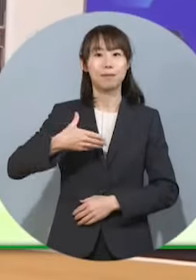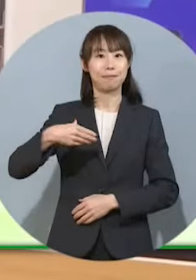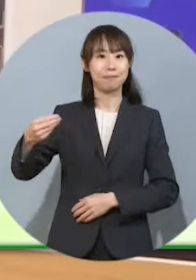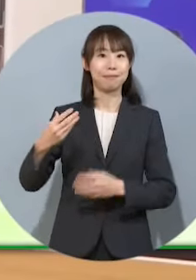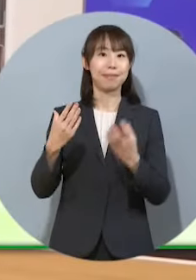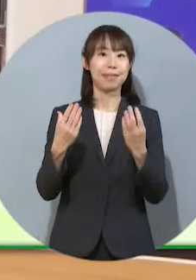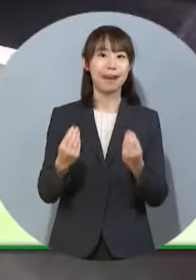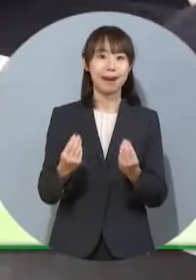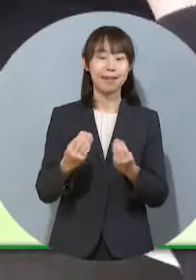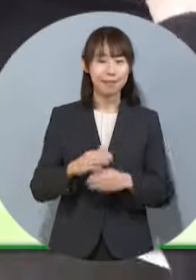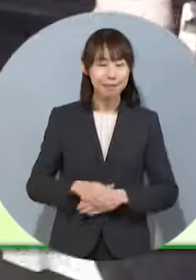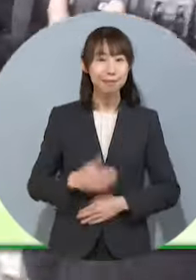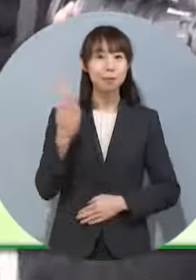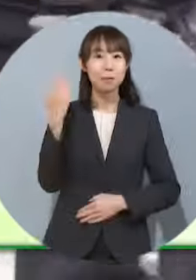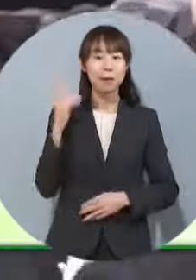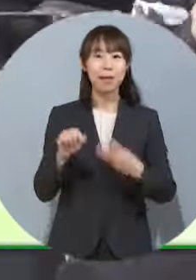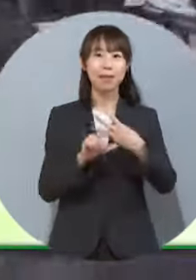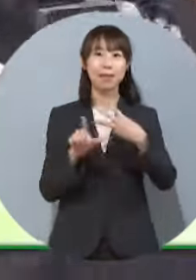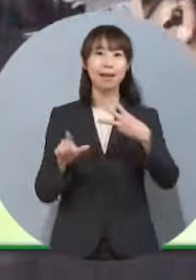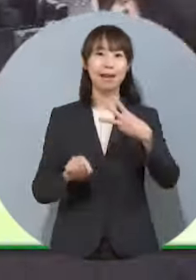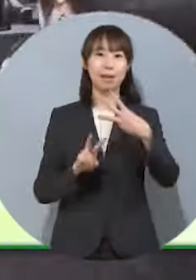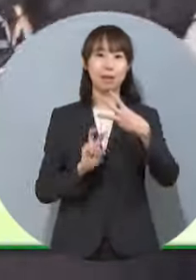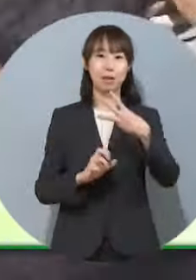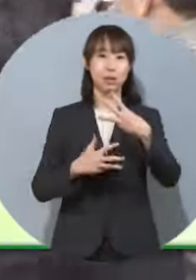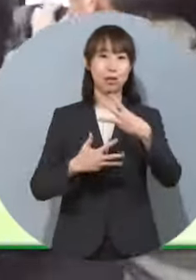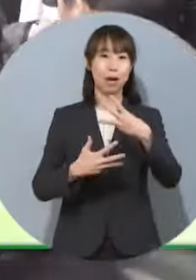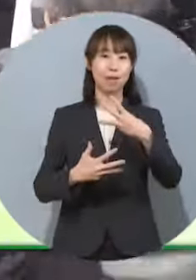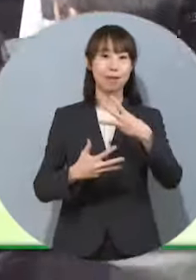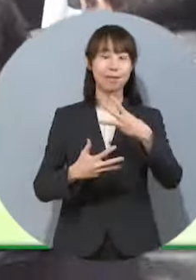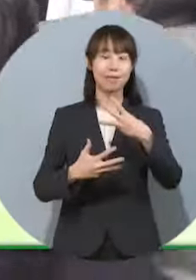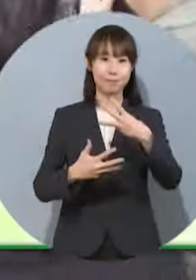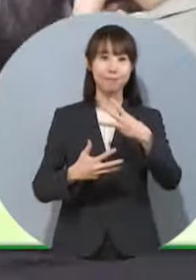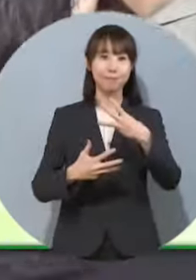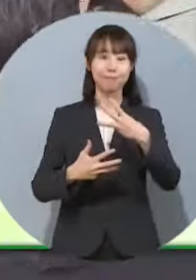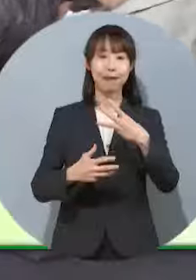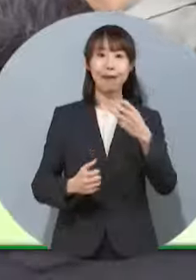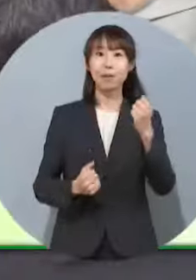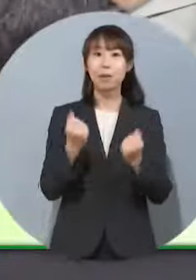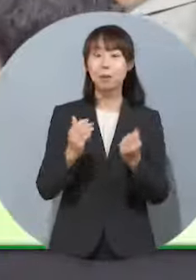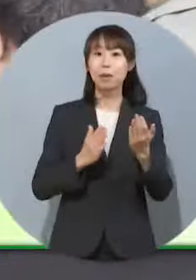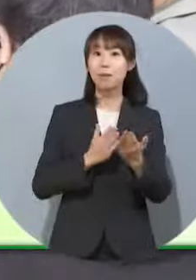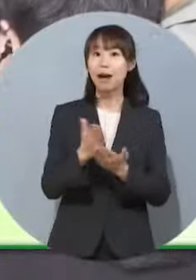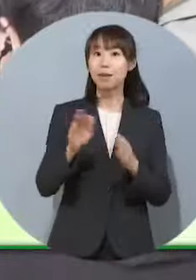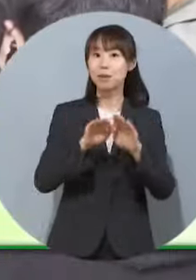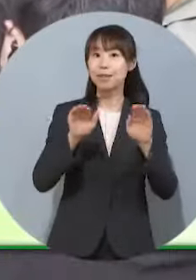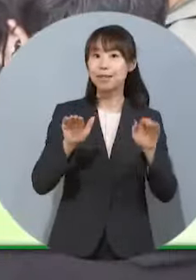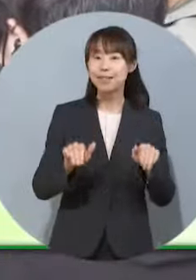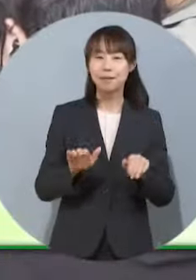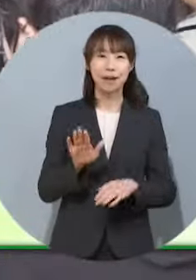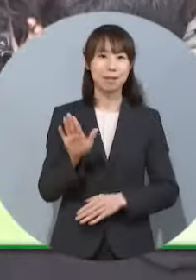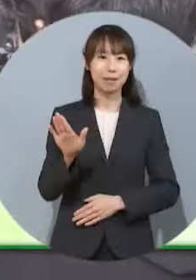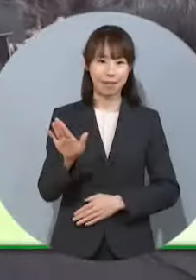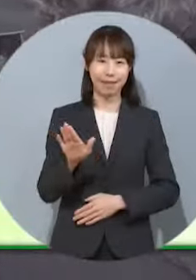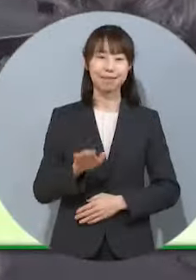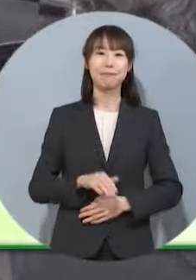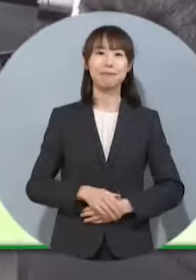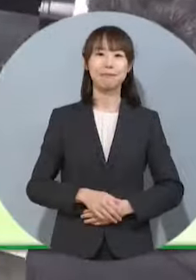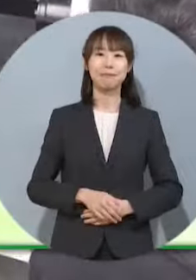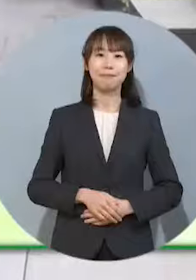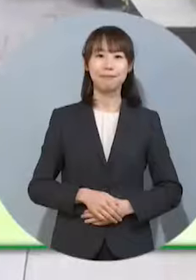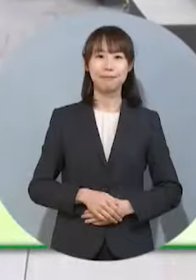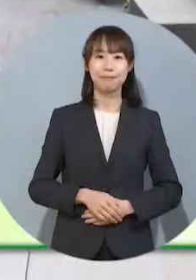、先月28日には運用開始にあたっての出発式が行われました。